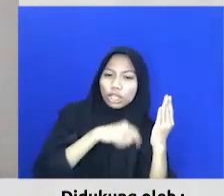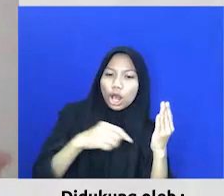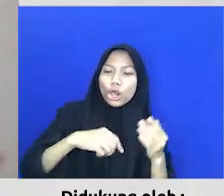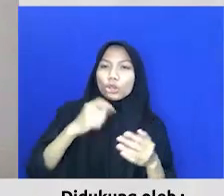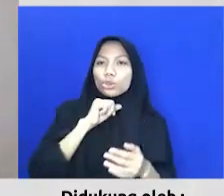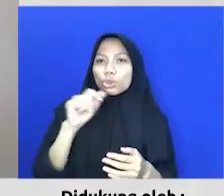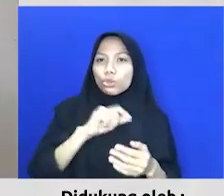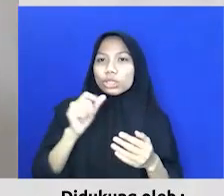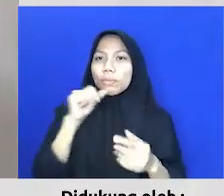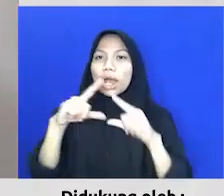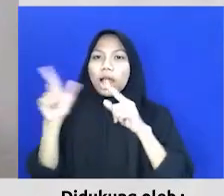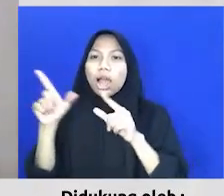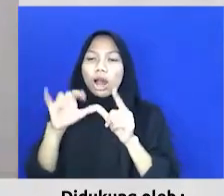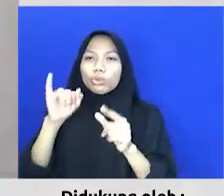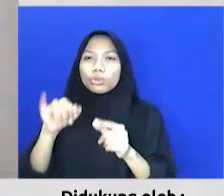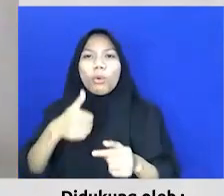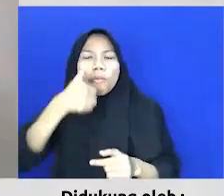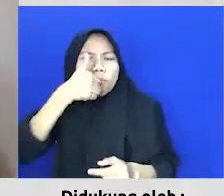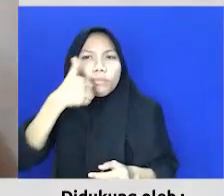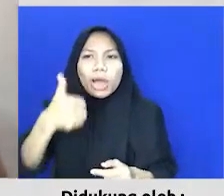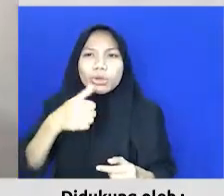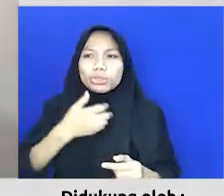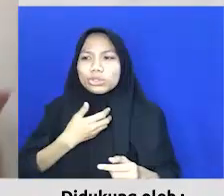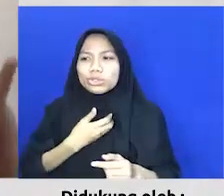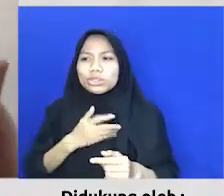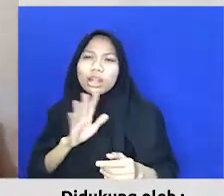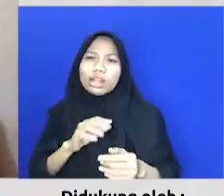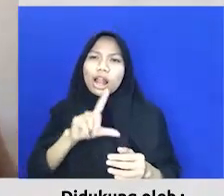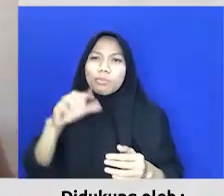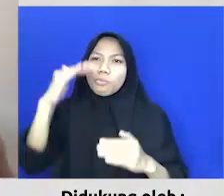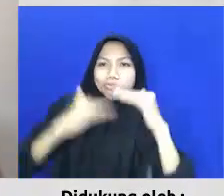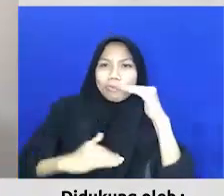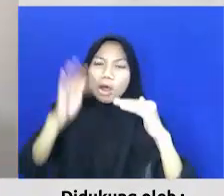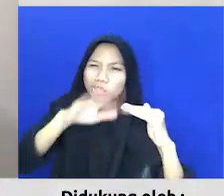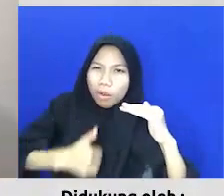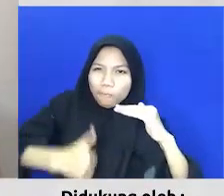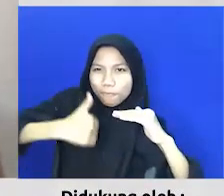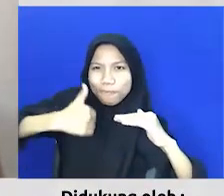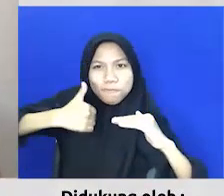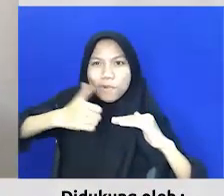Ismail yang paling ngepop ya. Bahkan gitu. Ya, seperti itu saja sih bisa melihat gambar.